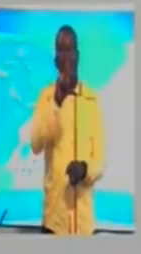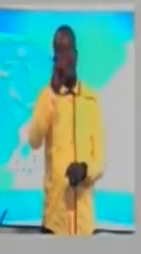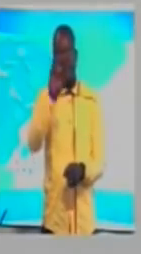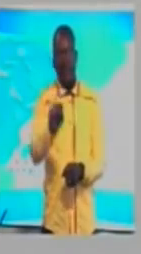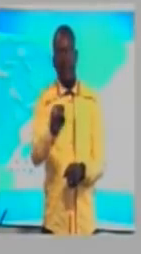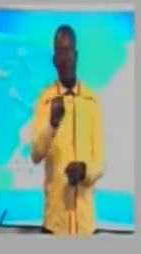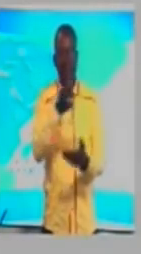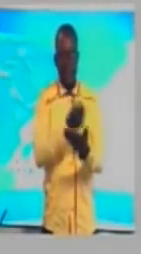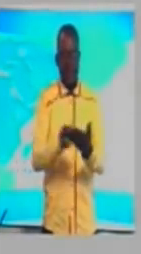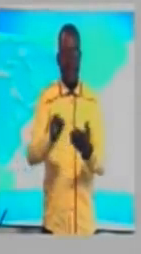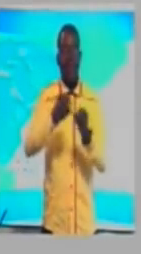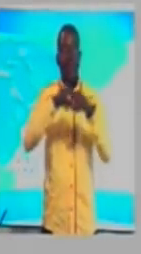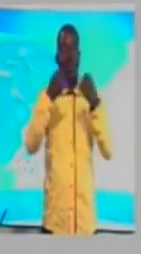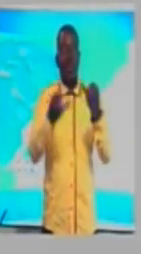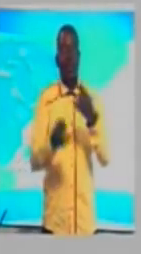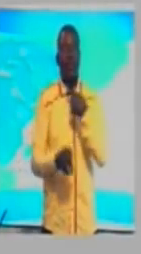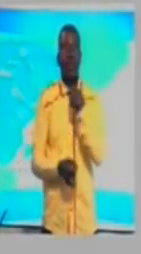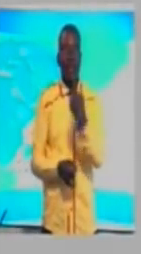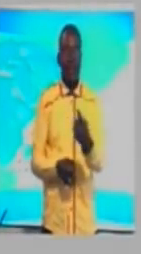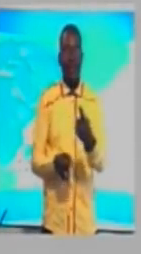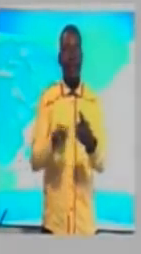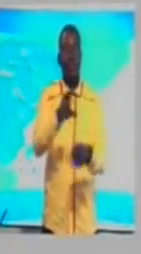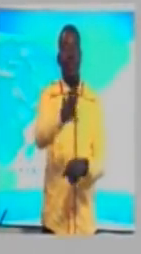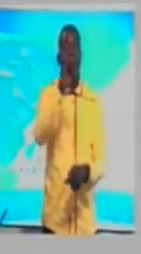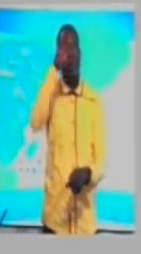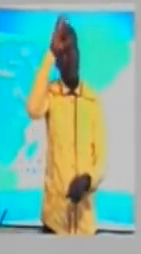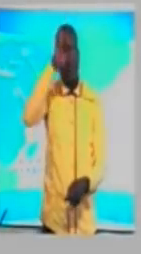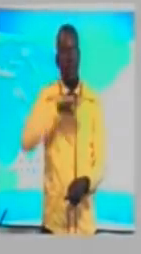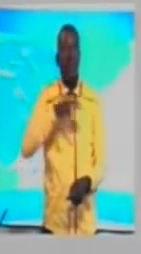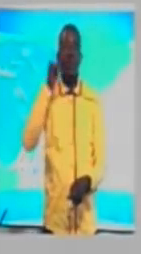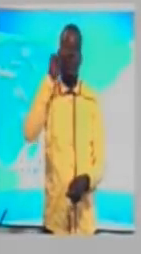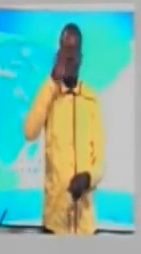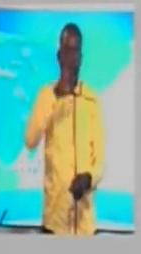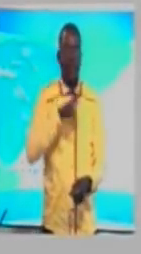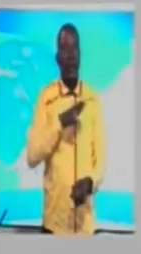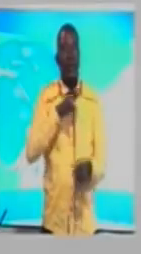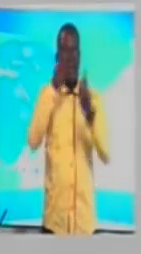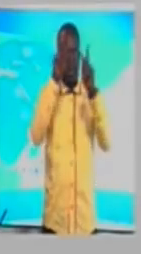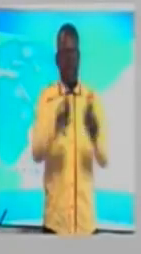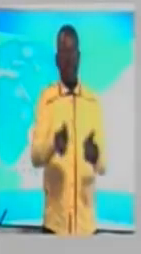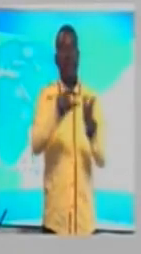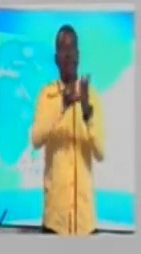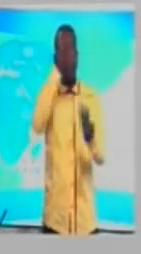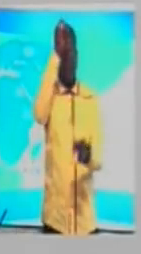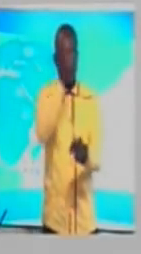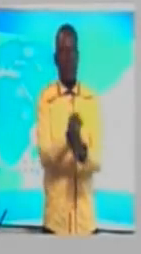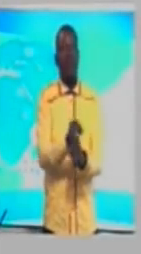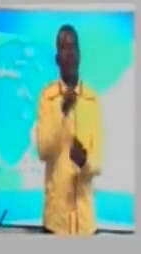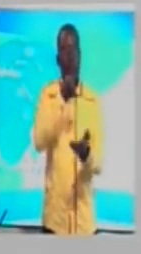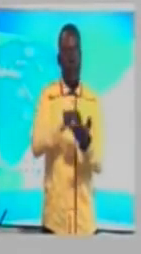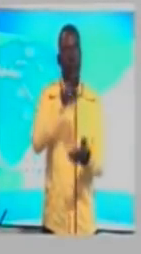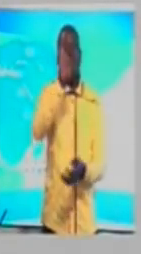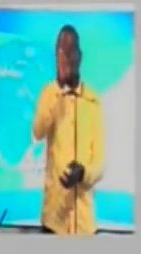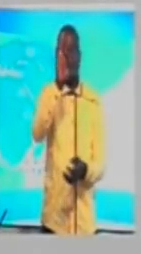la rédaction du journal de préciser « En choisissant ces hommes et femmes comme personnalités de l'année 2019, nous voulons saluer